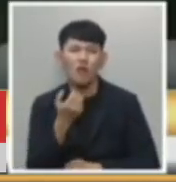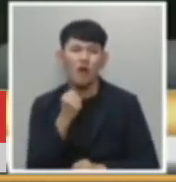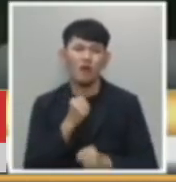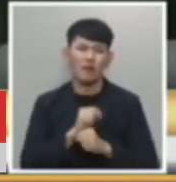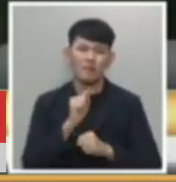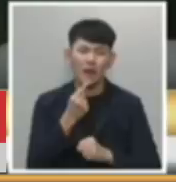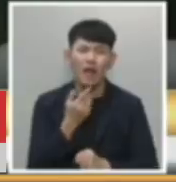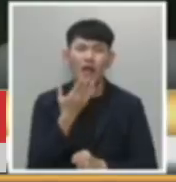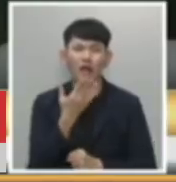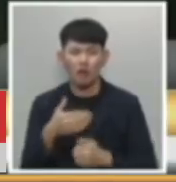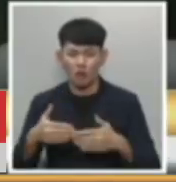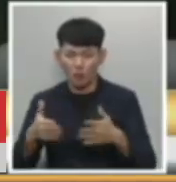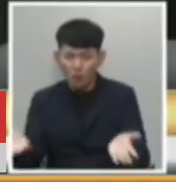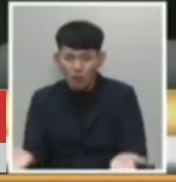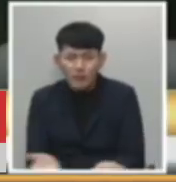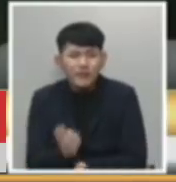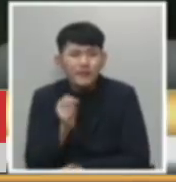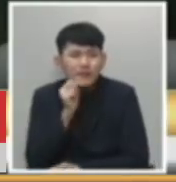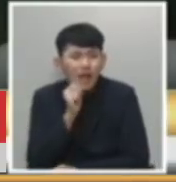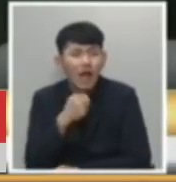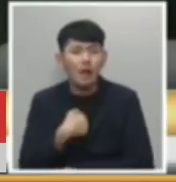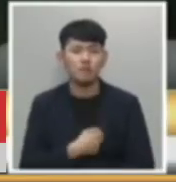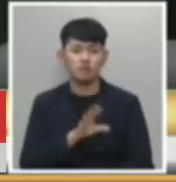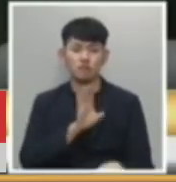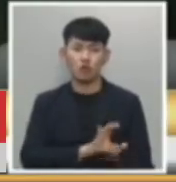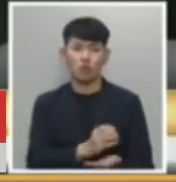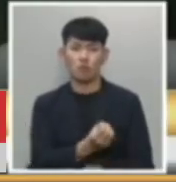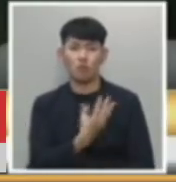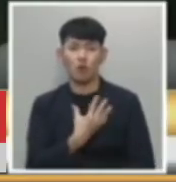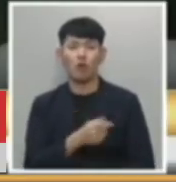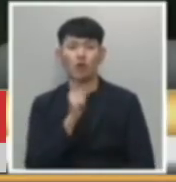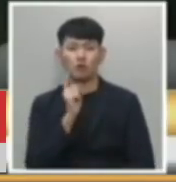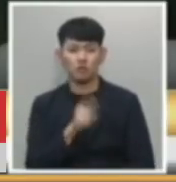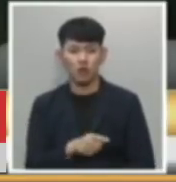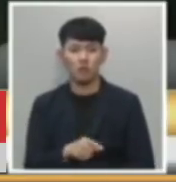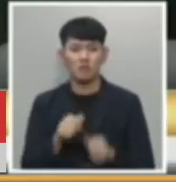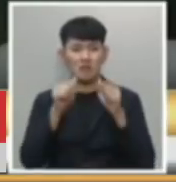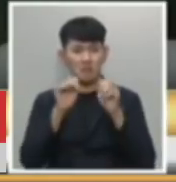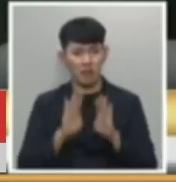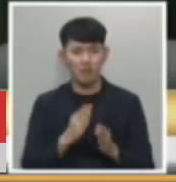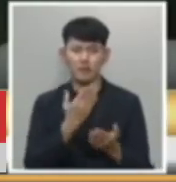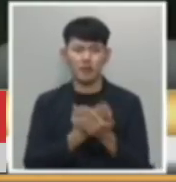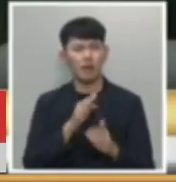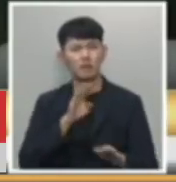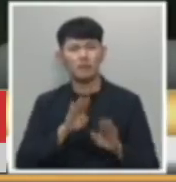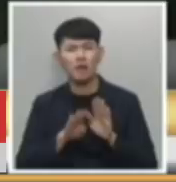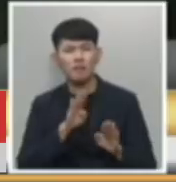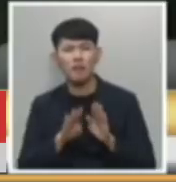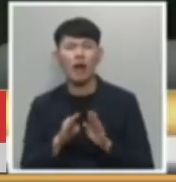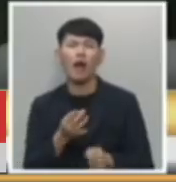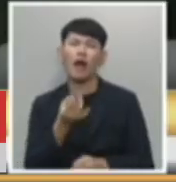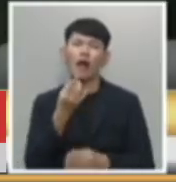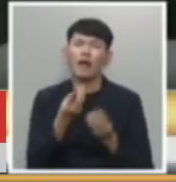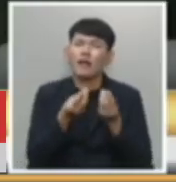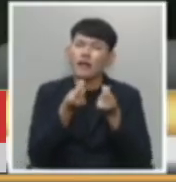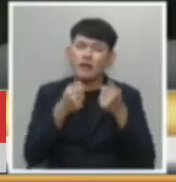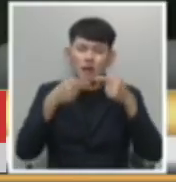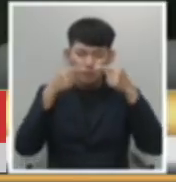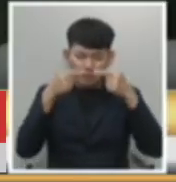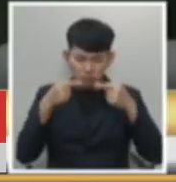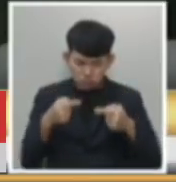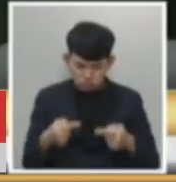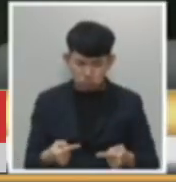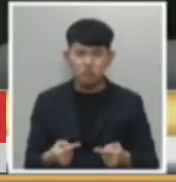แหล่งน้ำสำนักงบบอกว่าต้องมีแบบต้องมีประมาณการถึงจะตั้งงบประมาณ